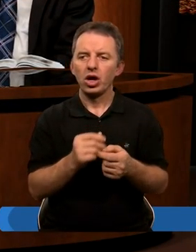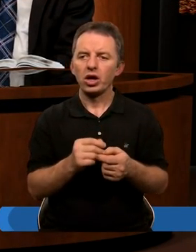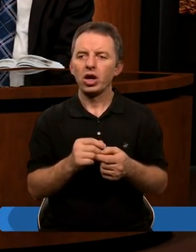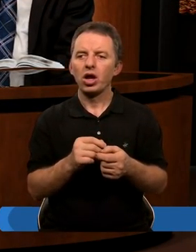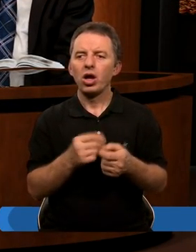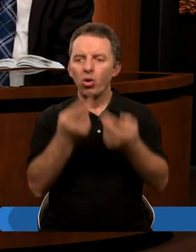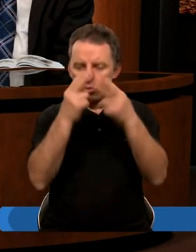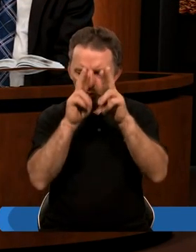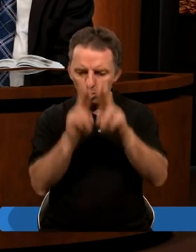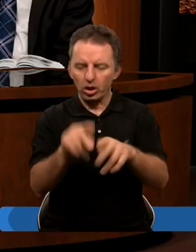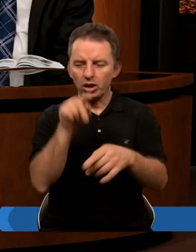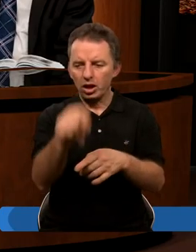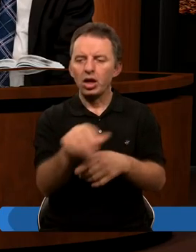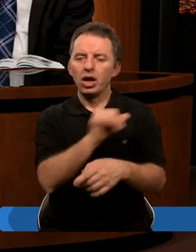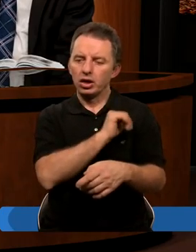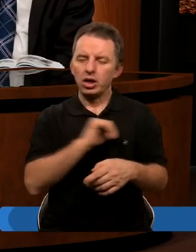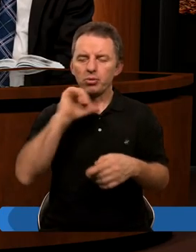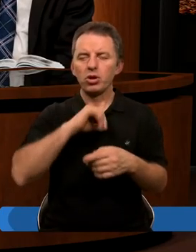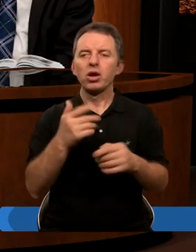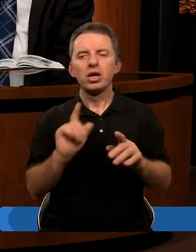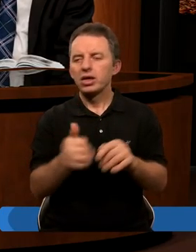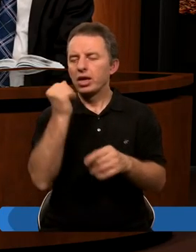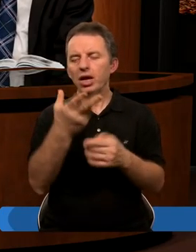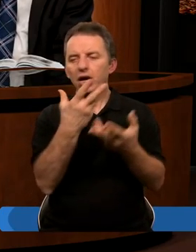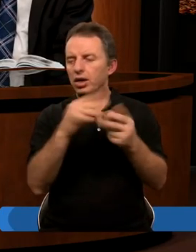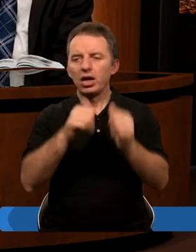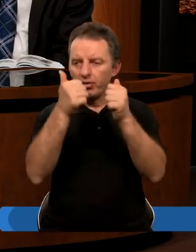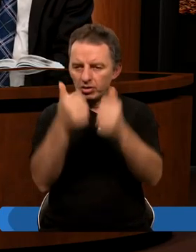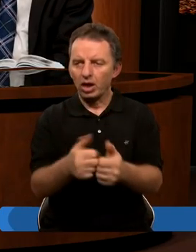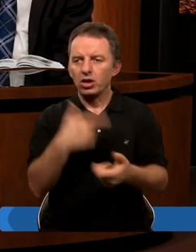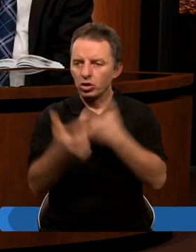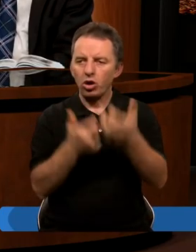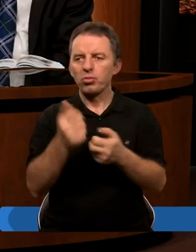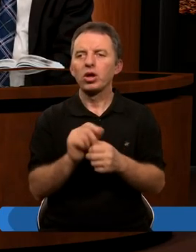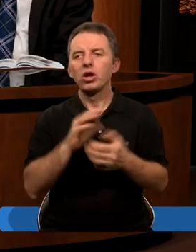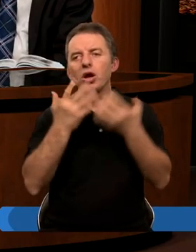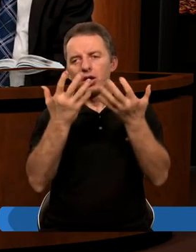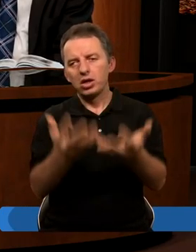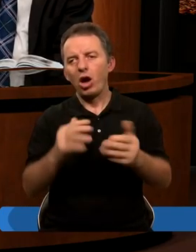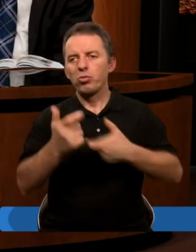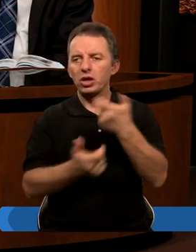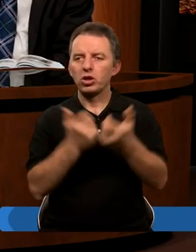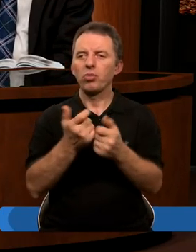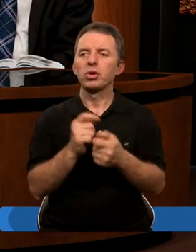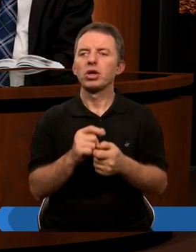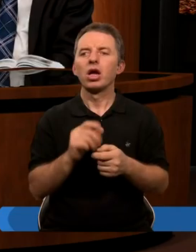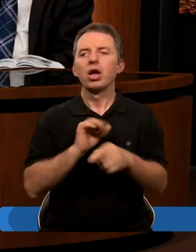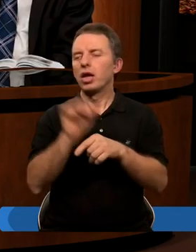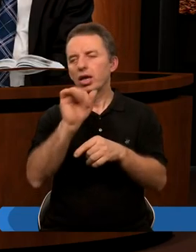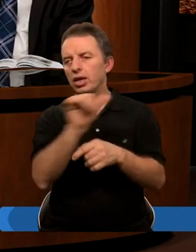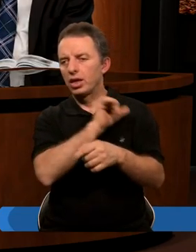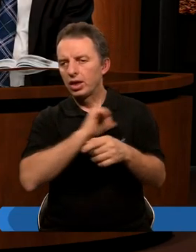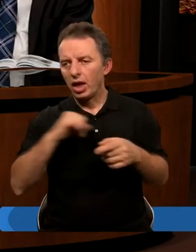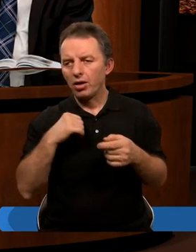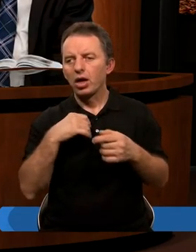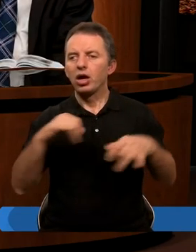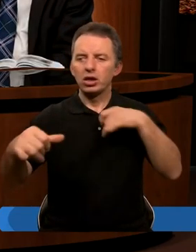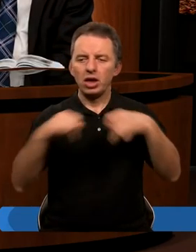czyli uznania tego, że człowiek sam z siebie jednak nie jest w stanie zrobić tego, co chciałby zrobić. Nie jest w stanie sam